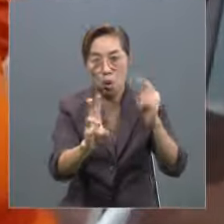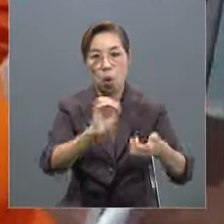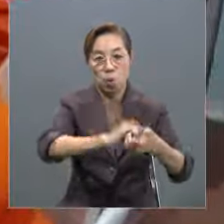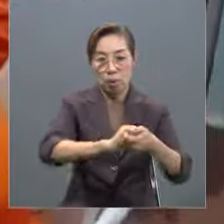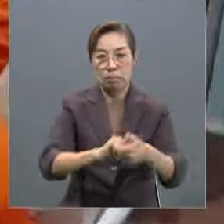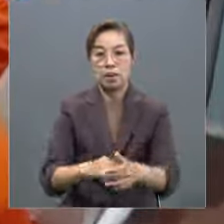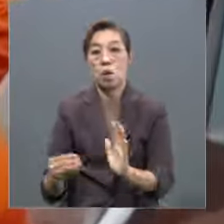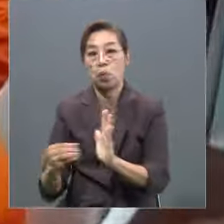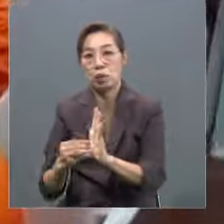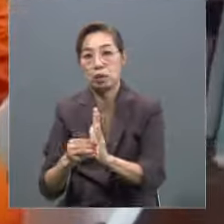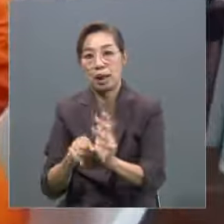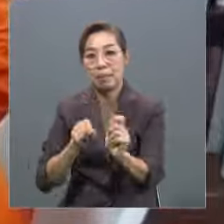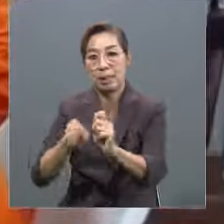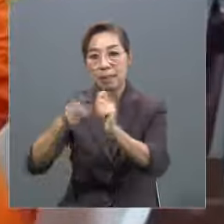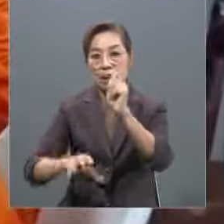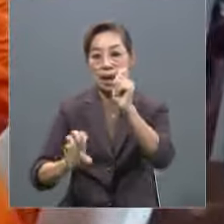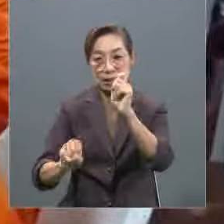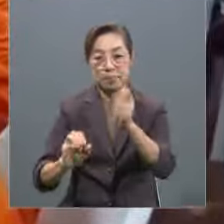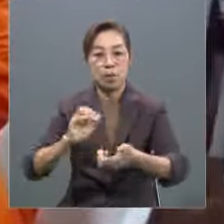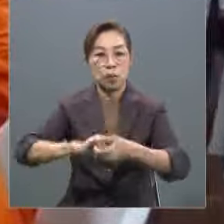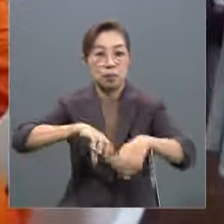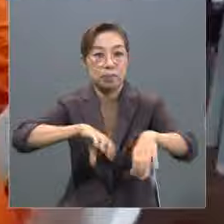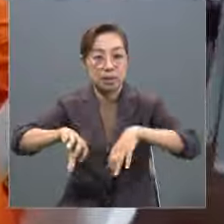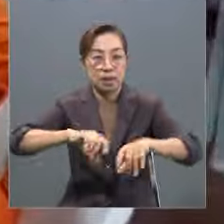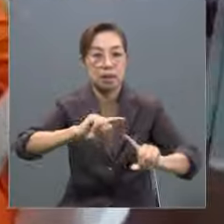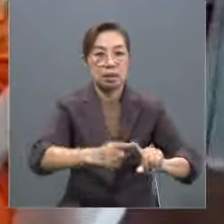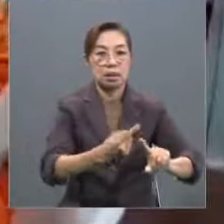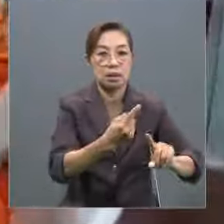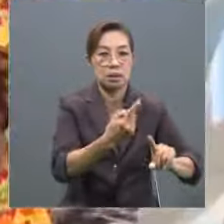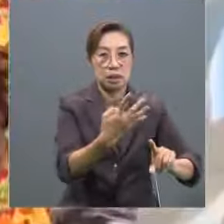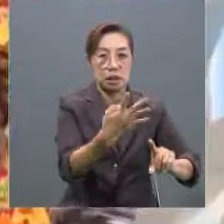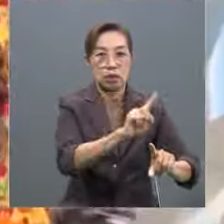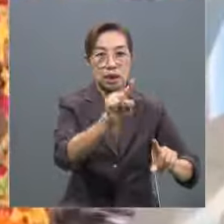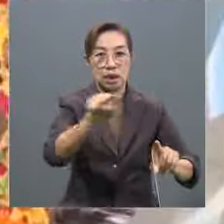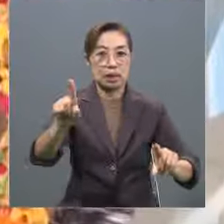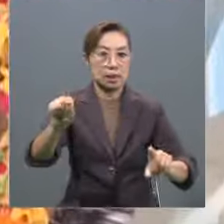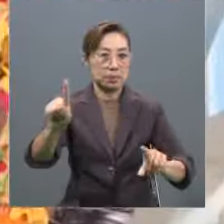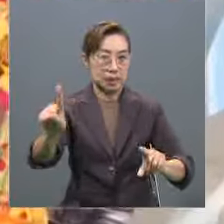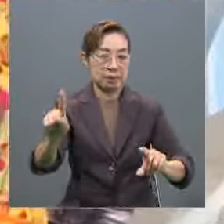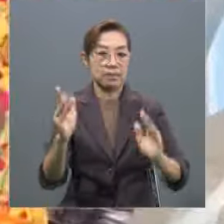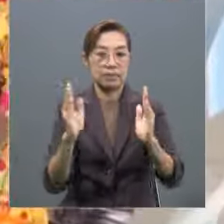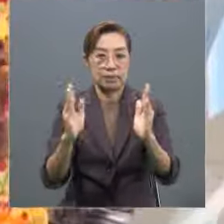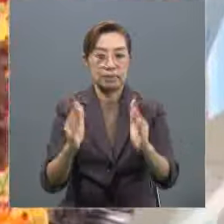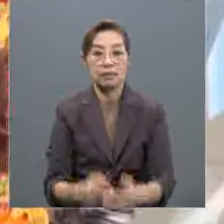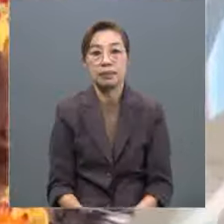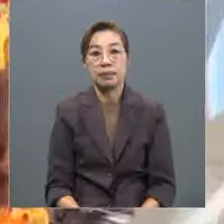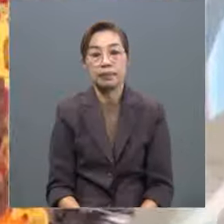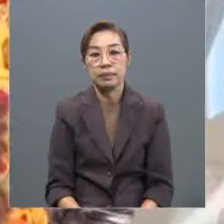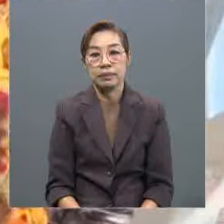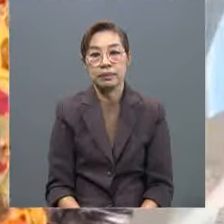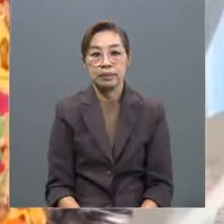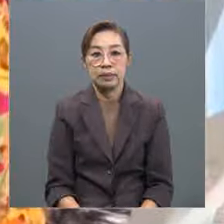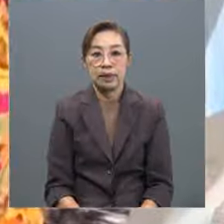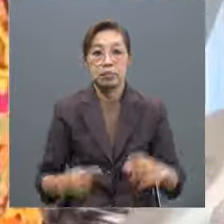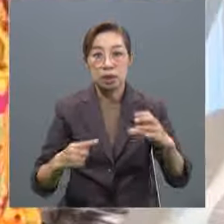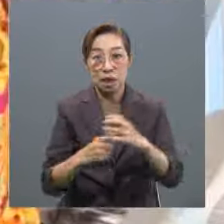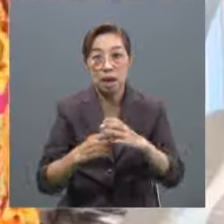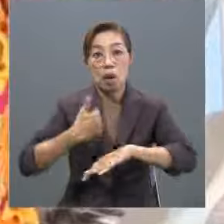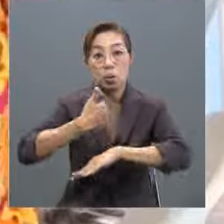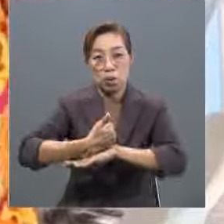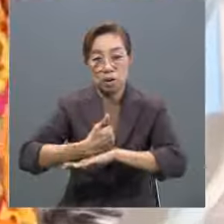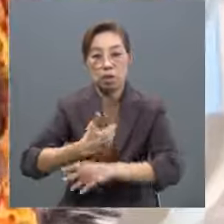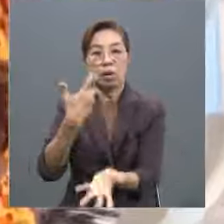เขตในกรุงเทพมหานครระหว่างวันที่1ถึง21เมษายนนี้นายปรเมศงามพิเชษนายกเมืองพัทยาก็กล่